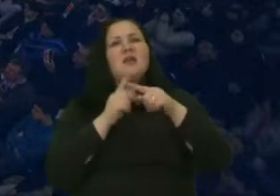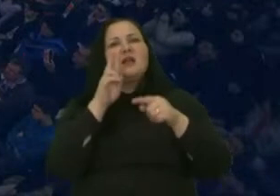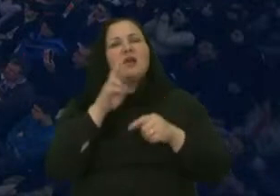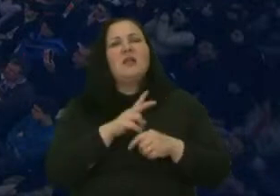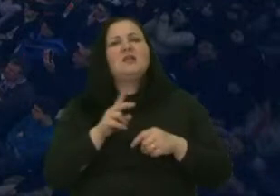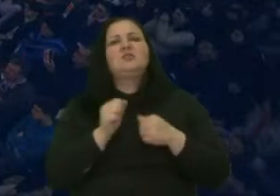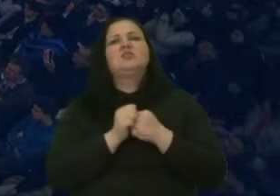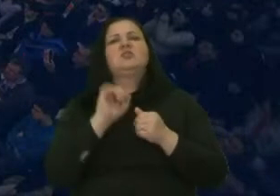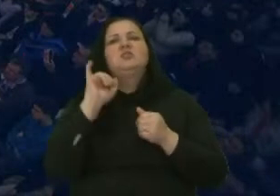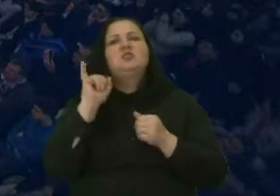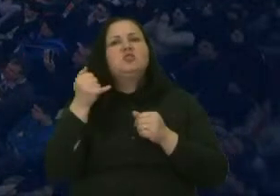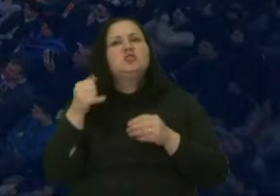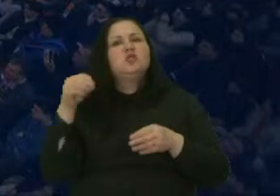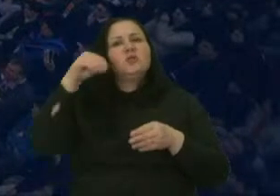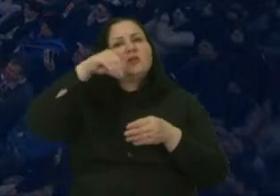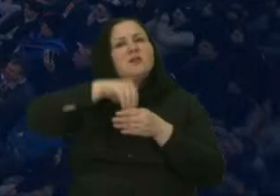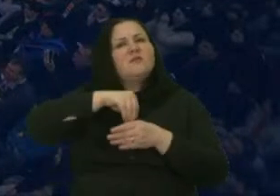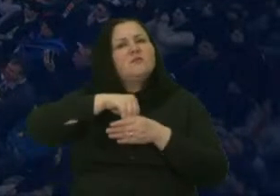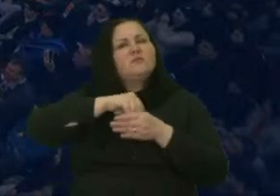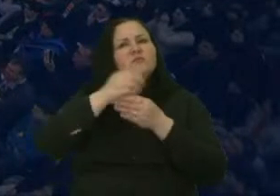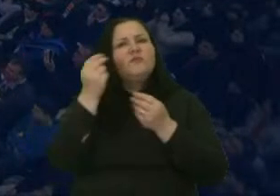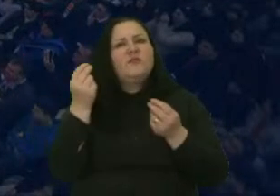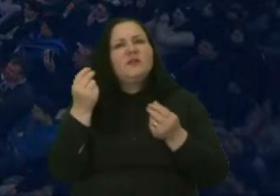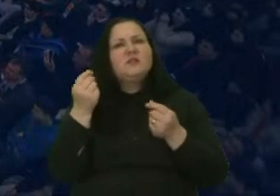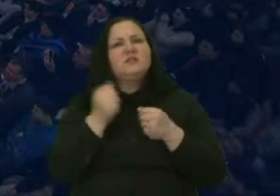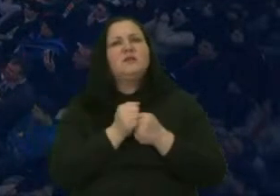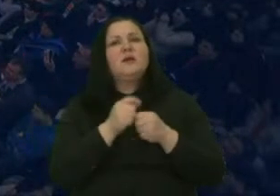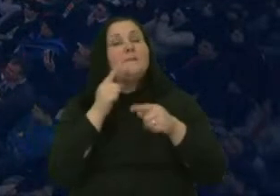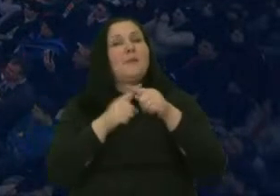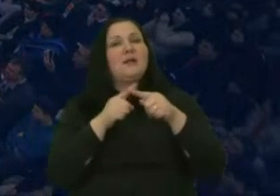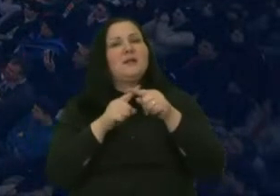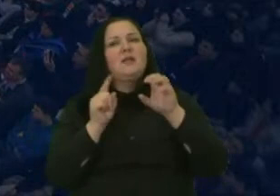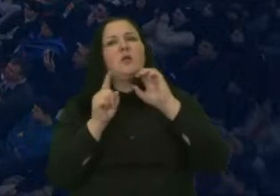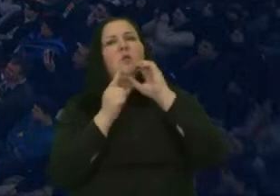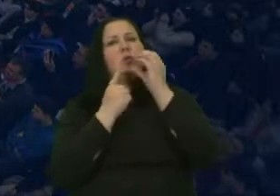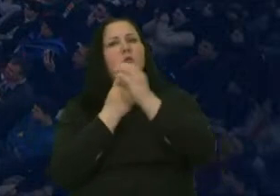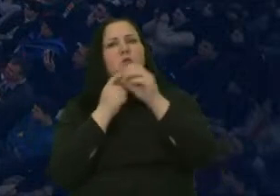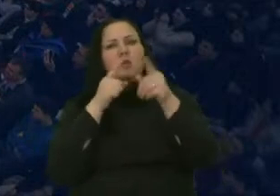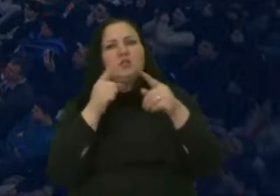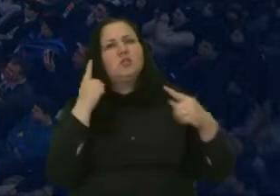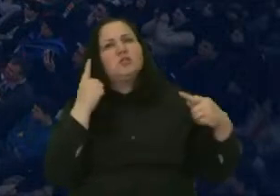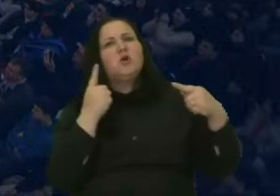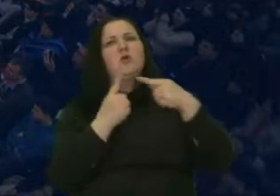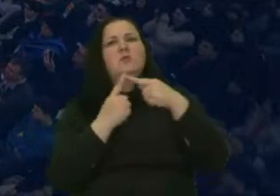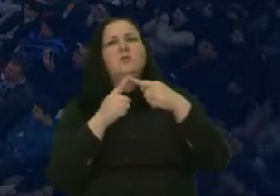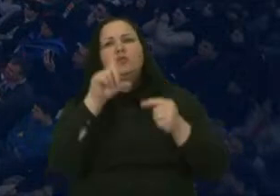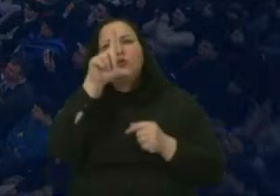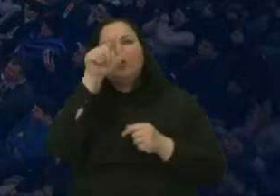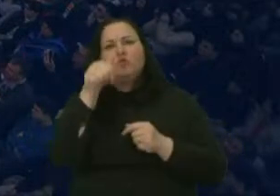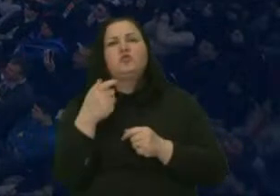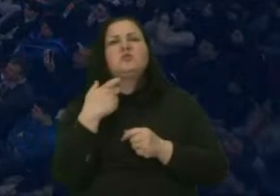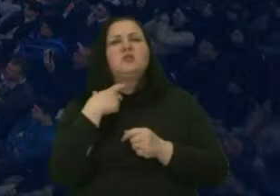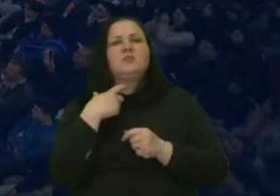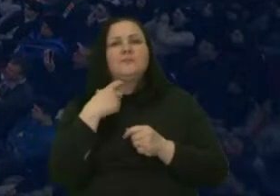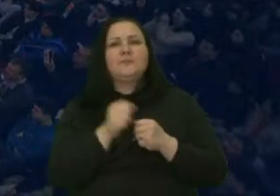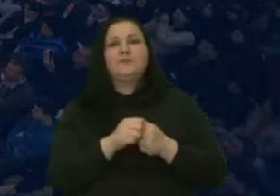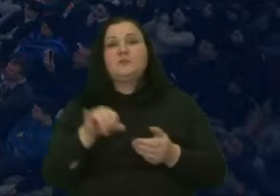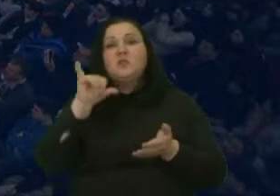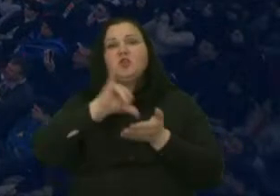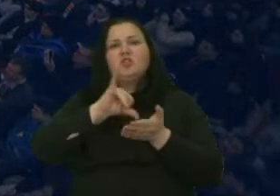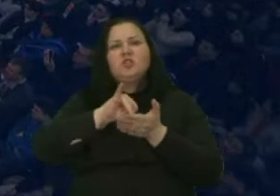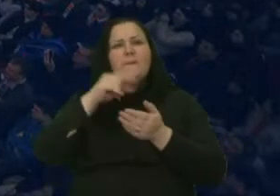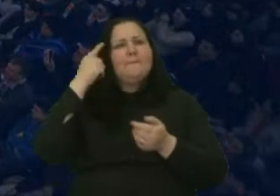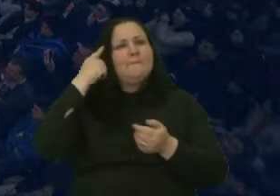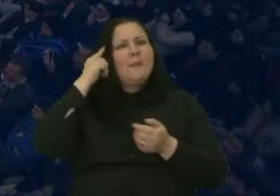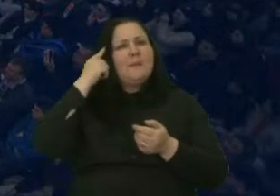infrastructura cu investiție în materie de investiție în materie culturală prin acest obiectiv de pe 21 decembrie centrul Memorial Avram